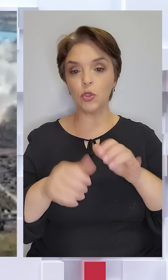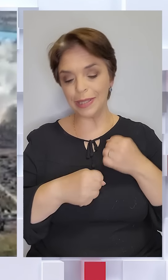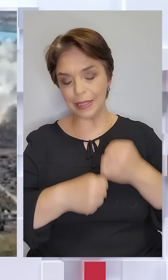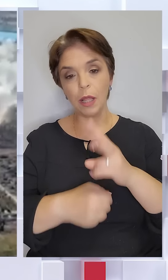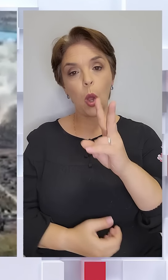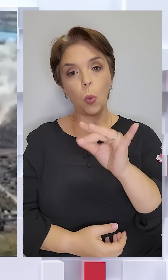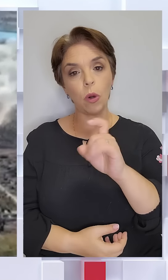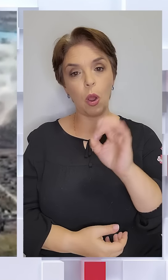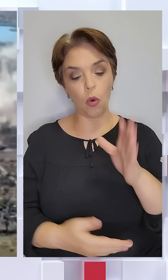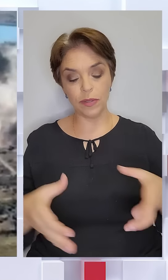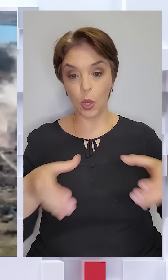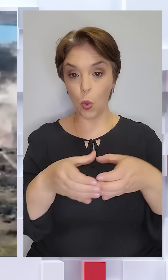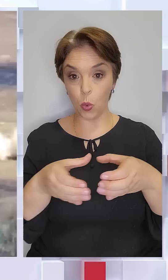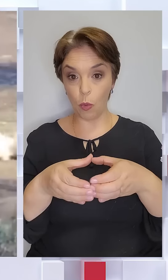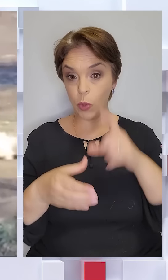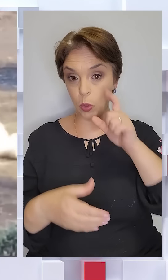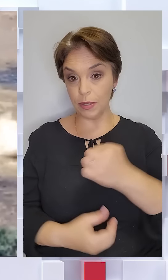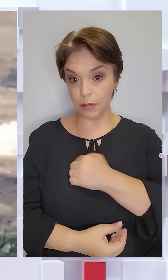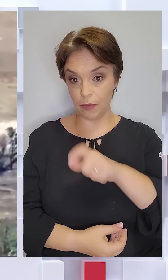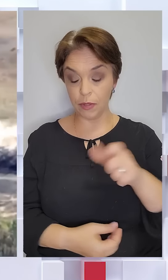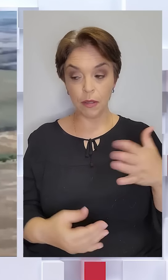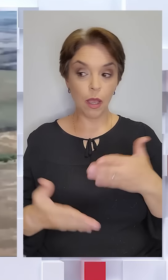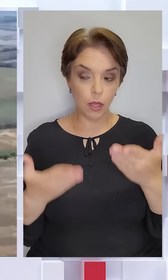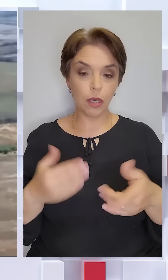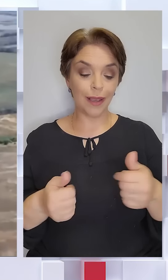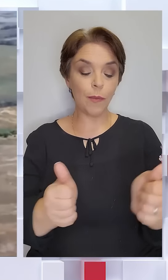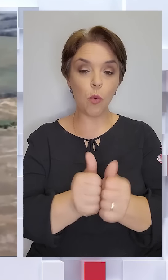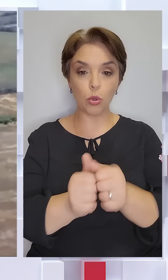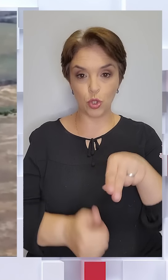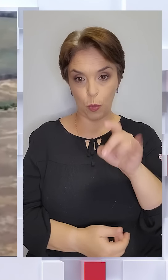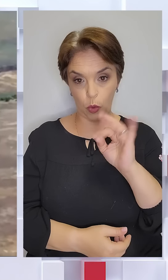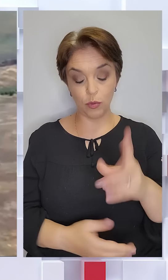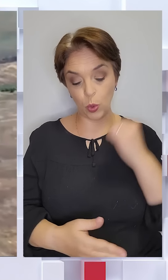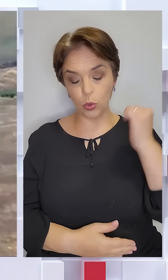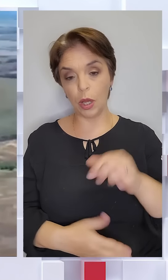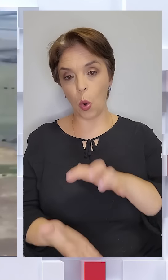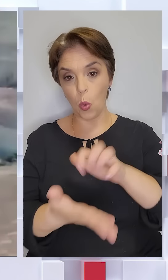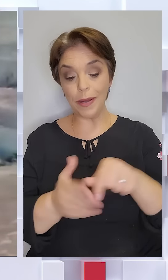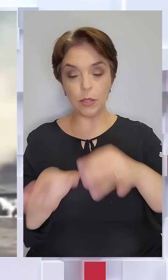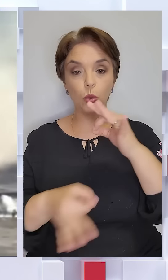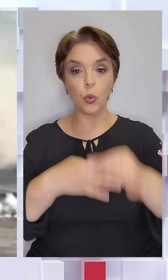на Курахівське угруповання українських військ, яке межує з Покровським. Основний удар окупантів цієї доби був на